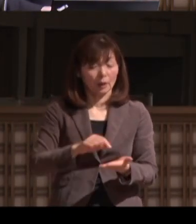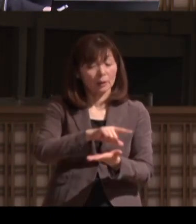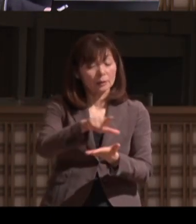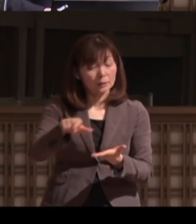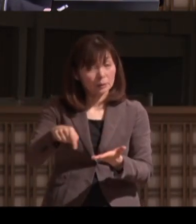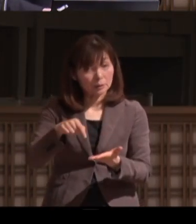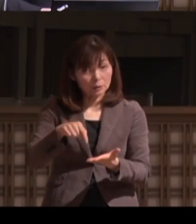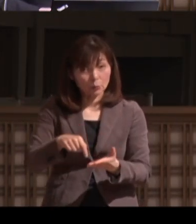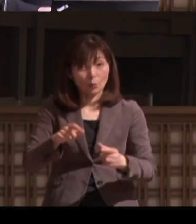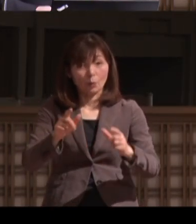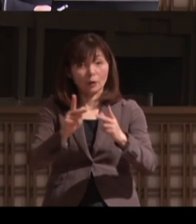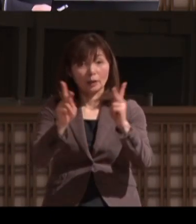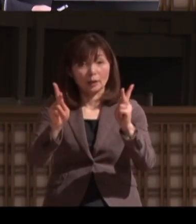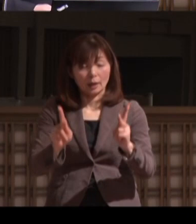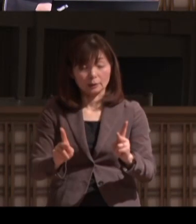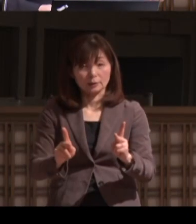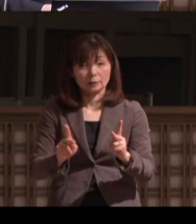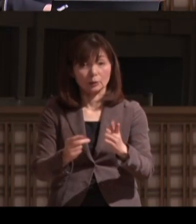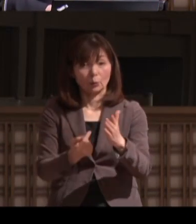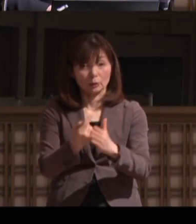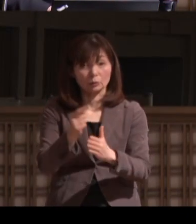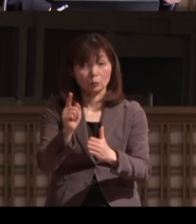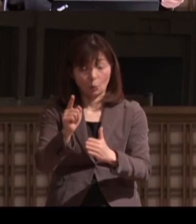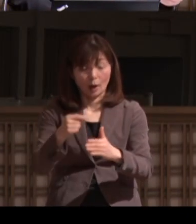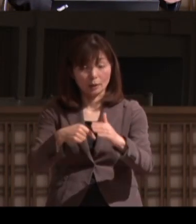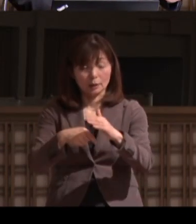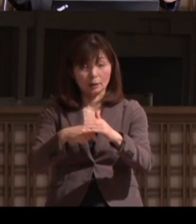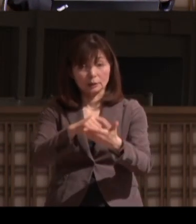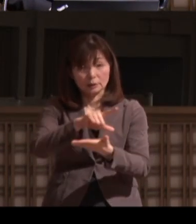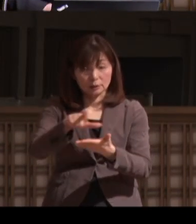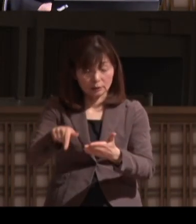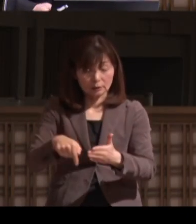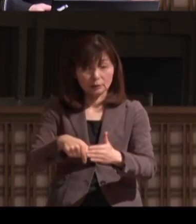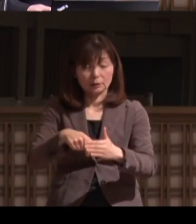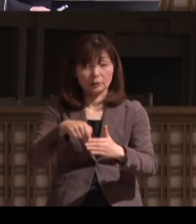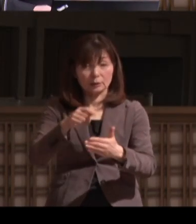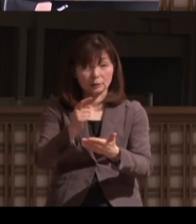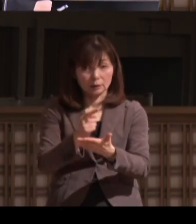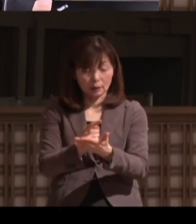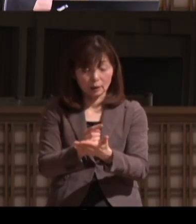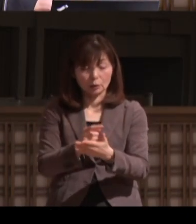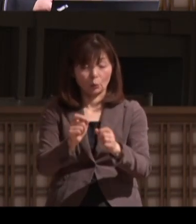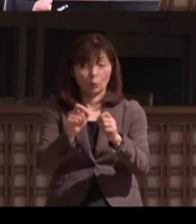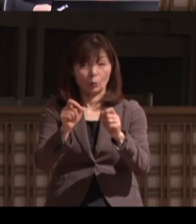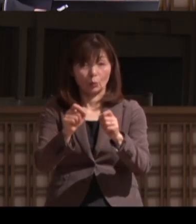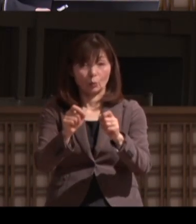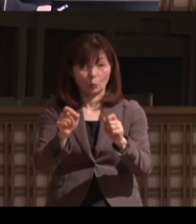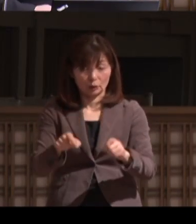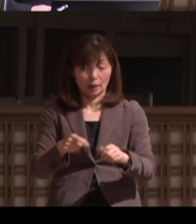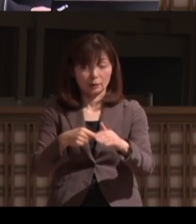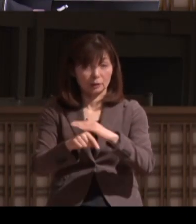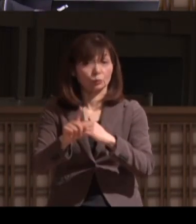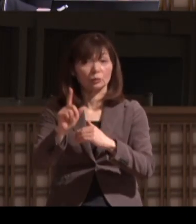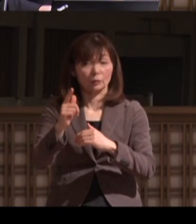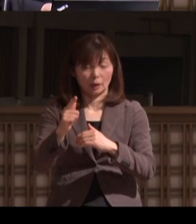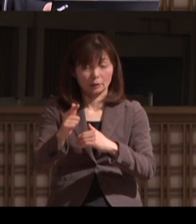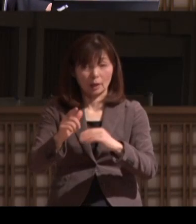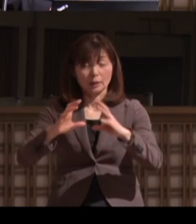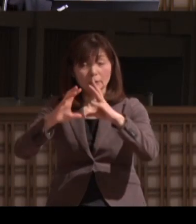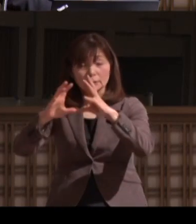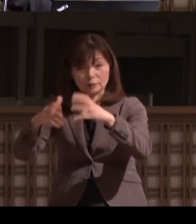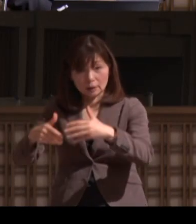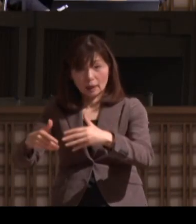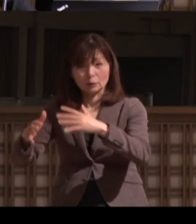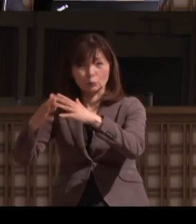はの発生は地域だけの要因ではございません世界的な紛争やですねあるいは地球